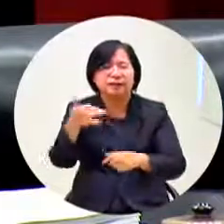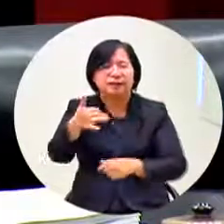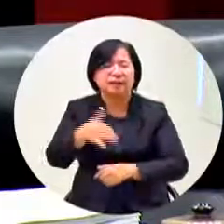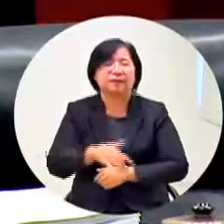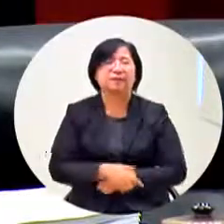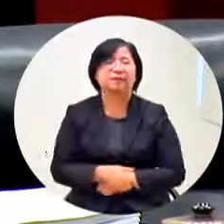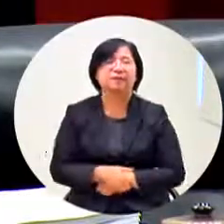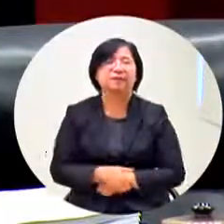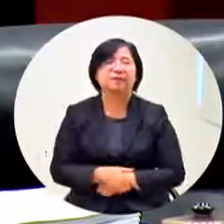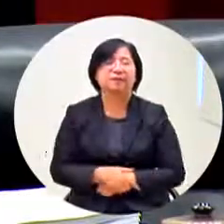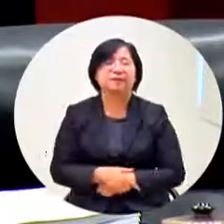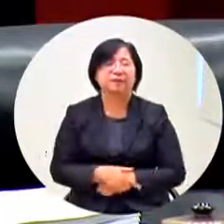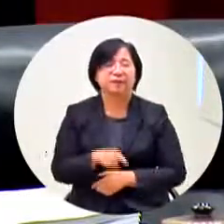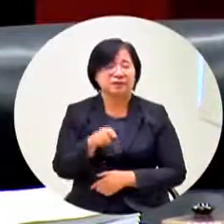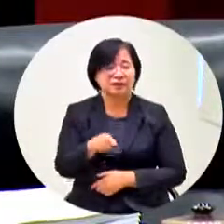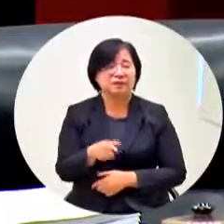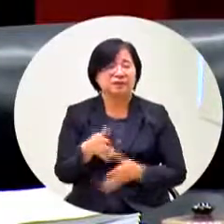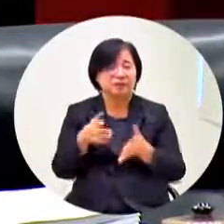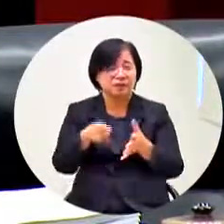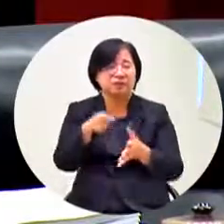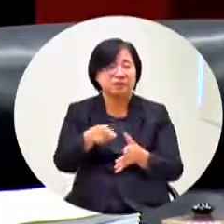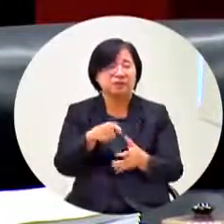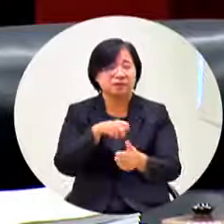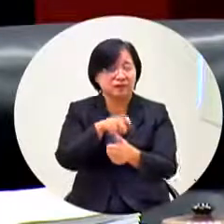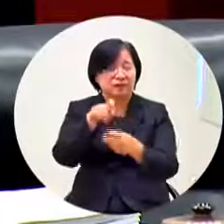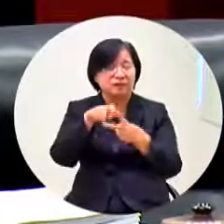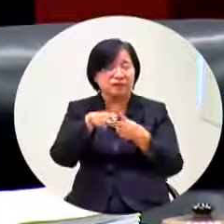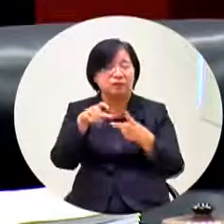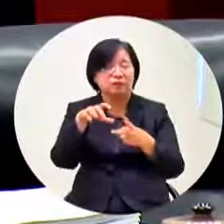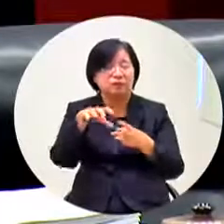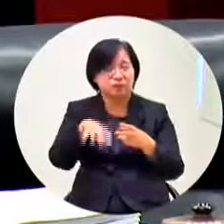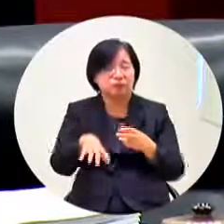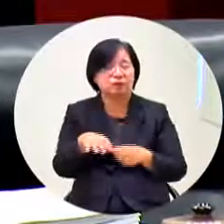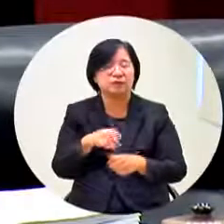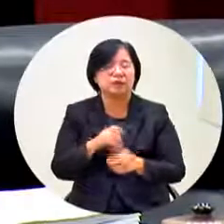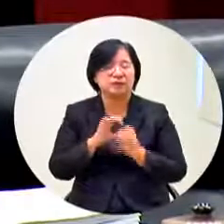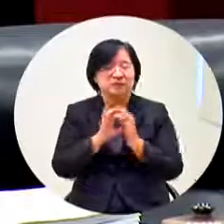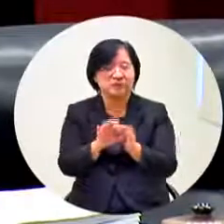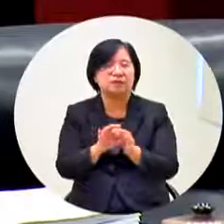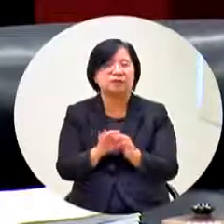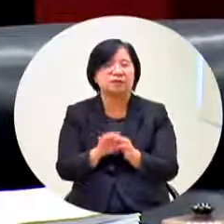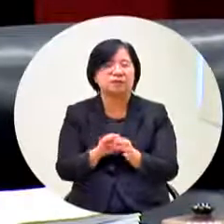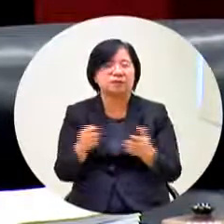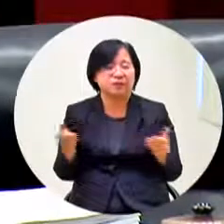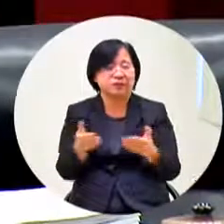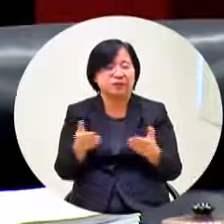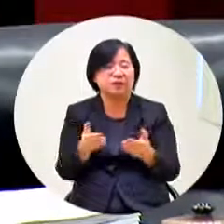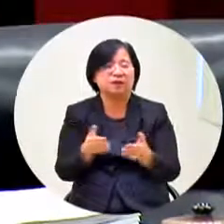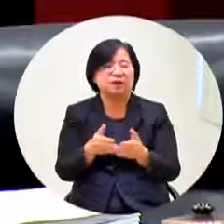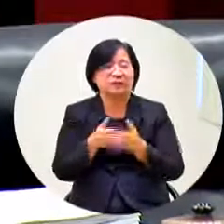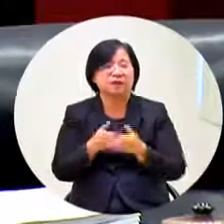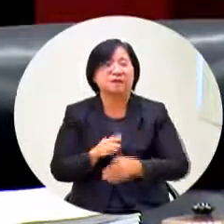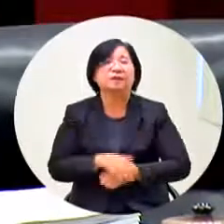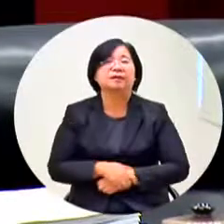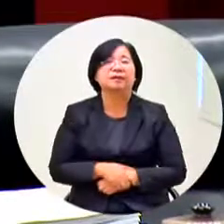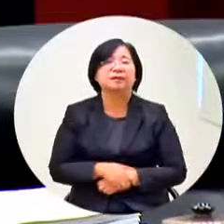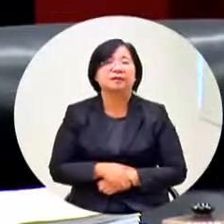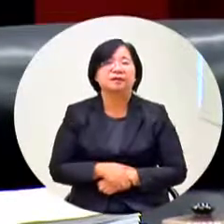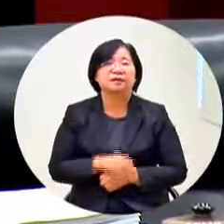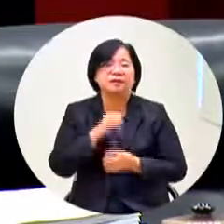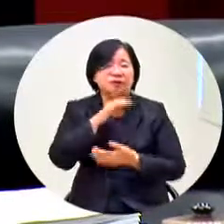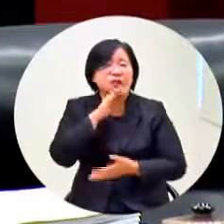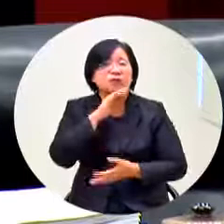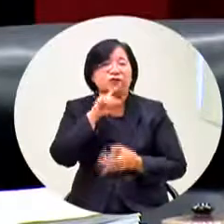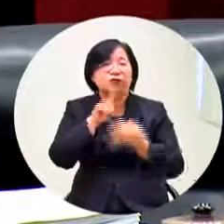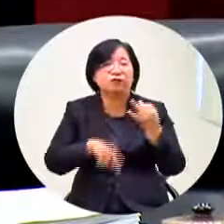没铺，所以这个部分我希望养工处能够持续再继续的做下去。那寿丰路跟惠民